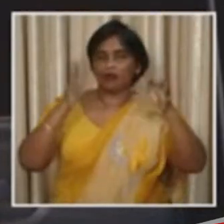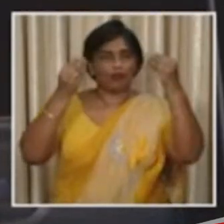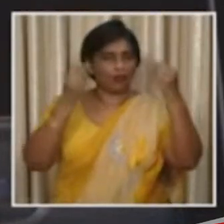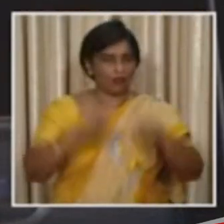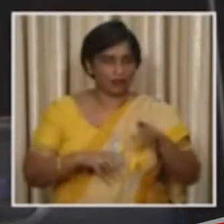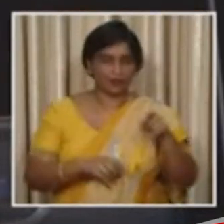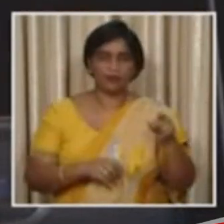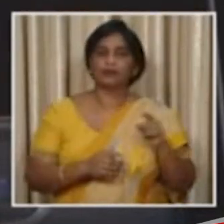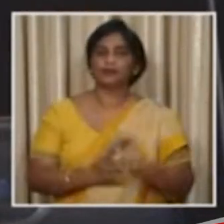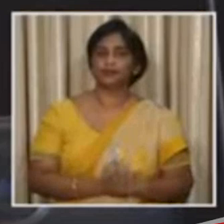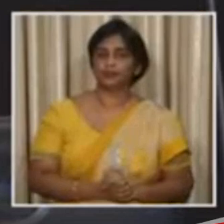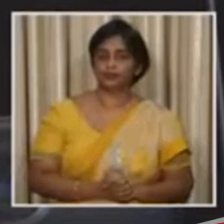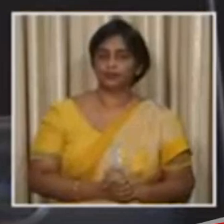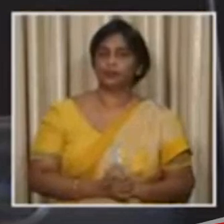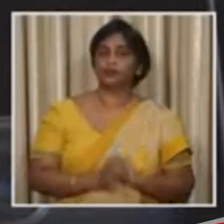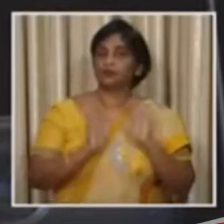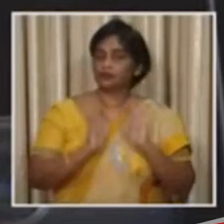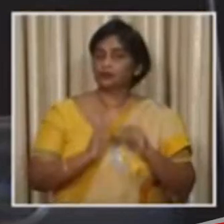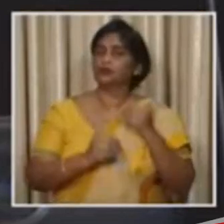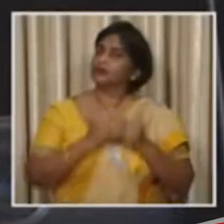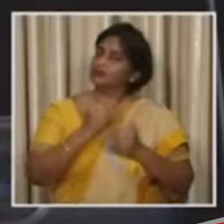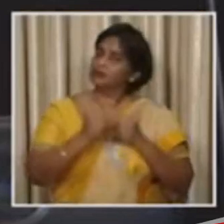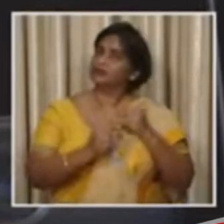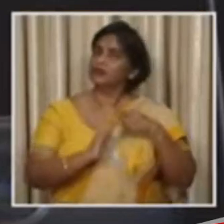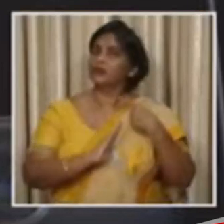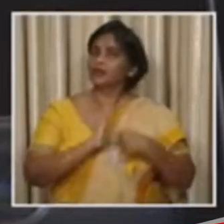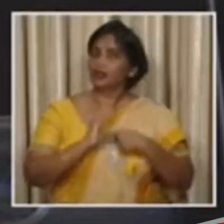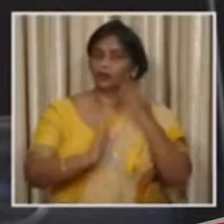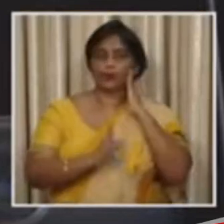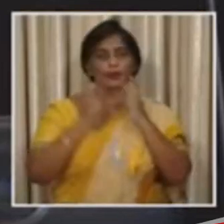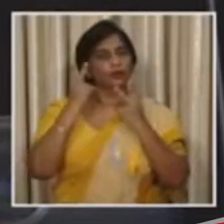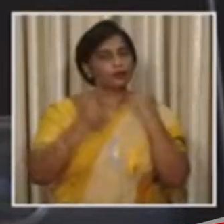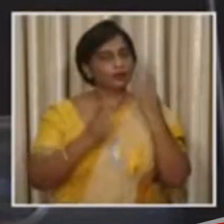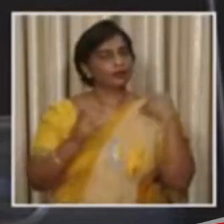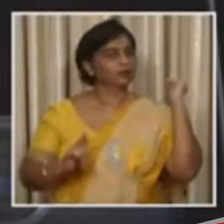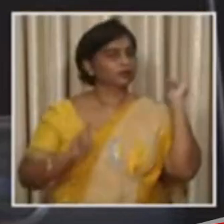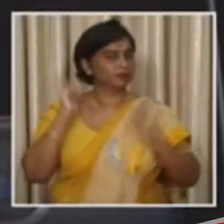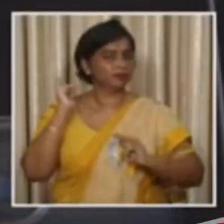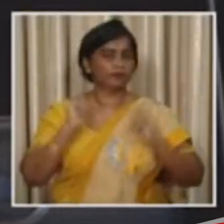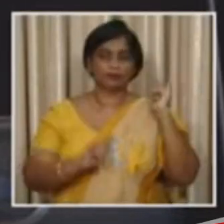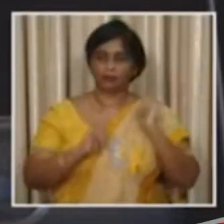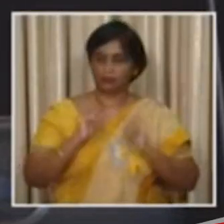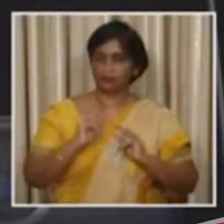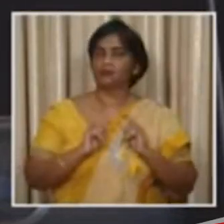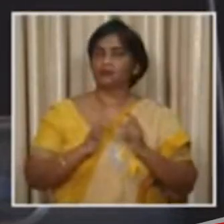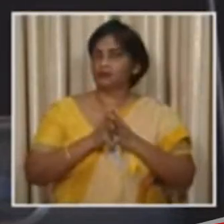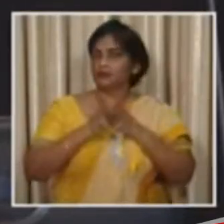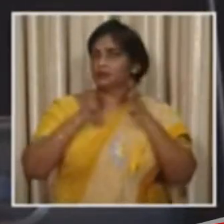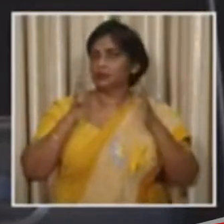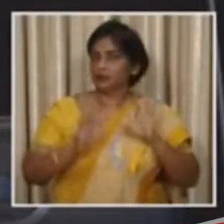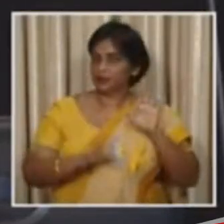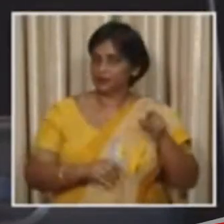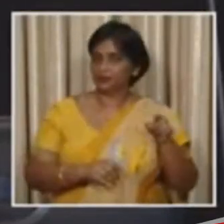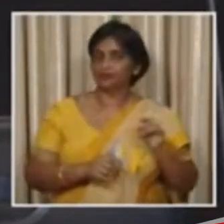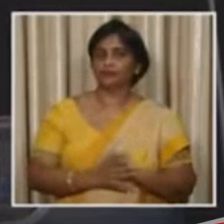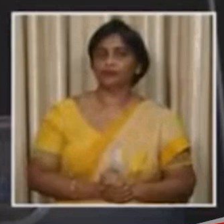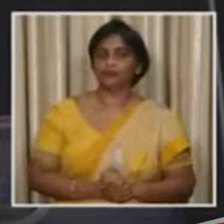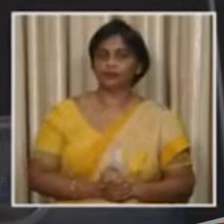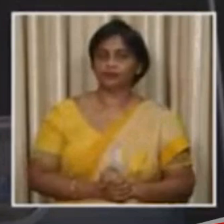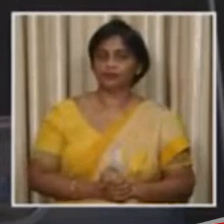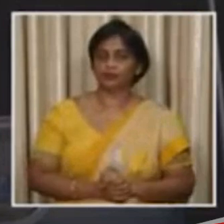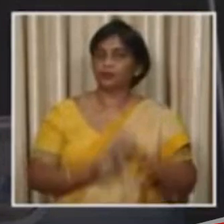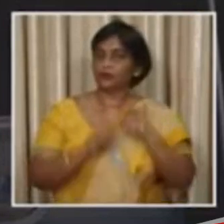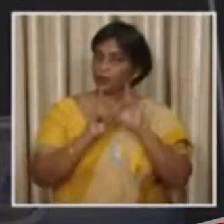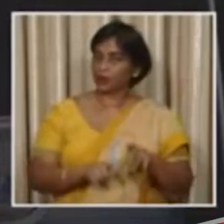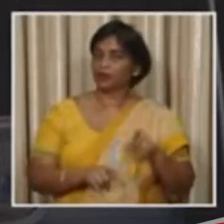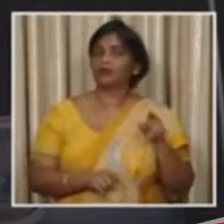වුණා. හැබැයි දැන් ක්‍රමිකව අපේ රටට සංචාරකයන් පැමිණීම වර්ධනය වෙමින් පවතිනවා. ඒ